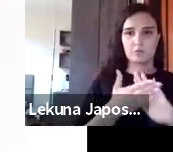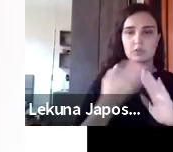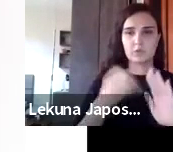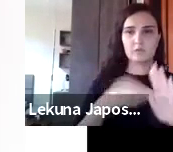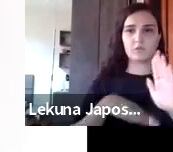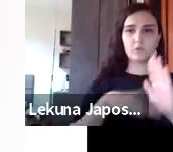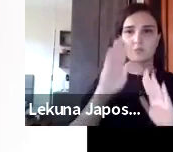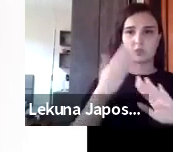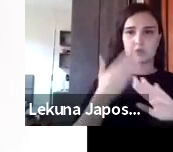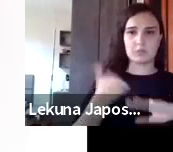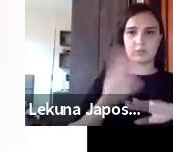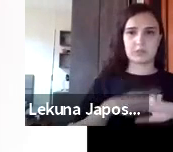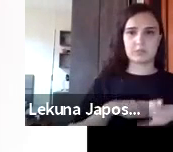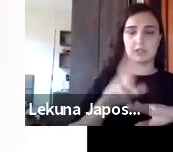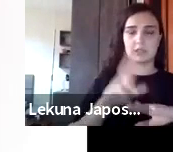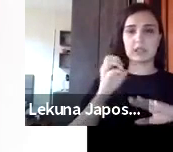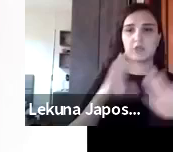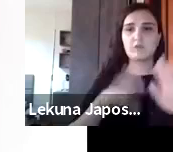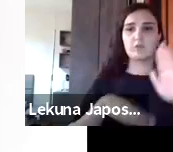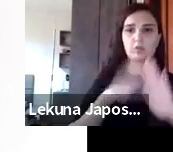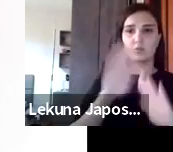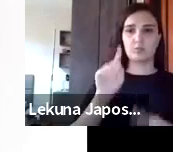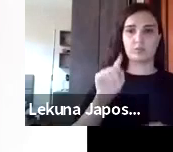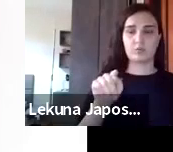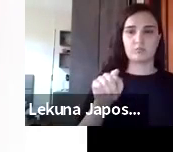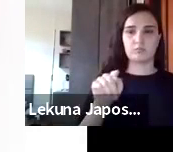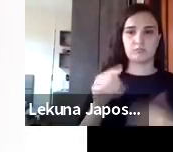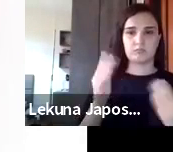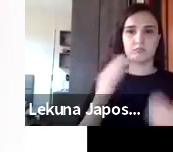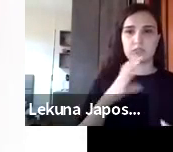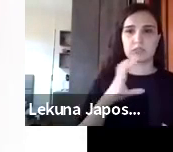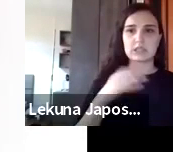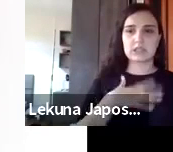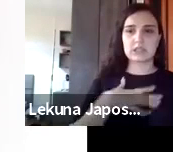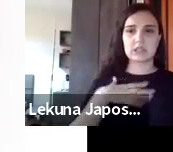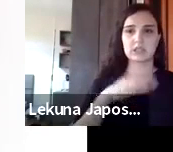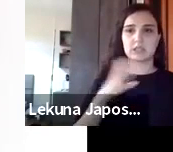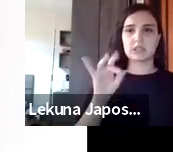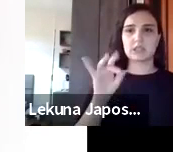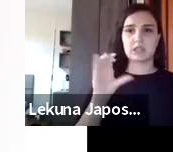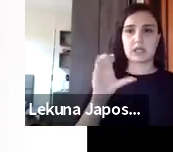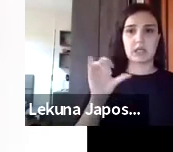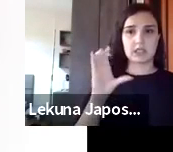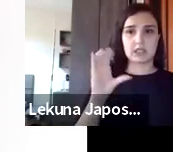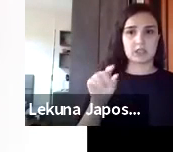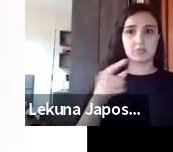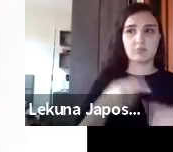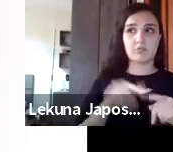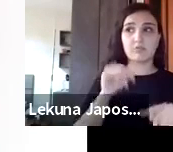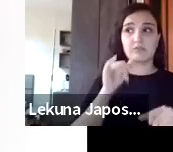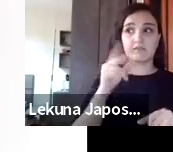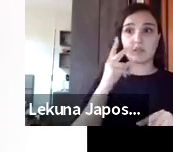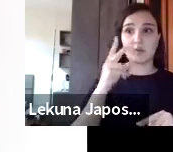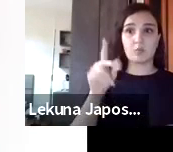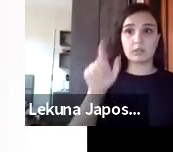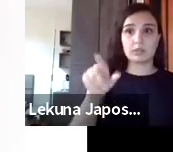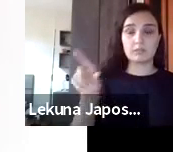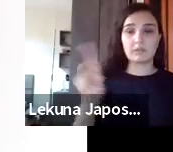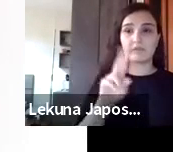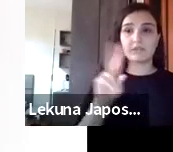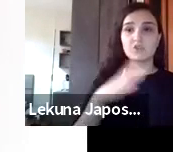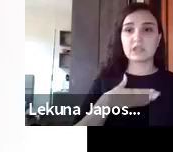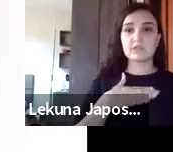უფრო გამძიმდა და კიდევ უფრო, ასე ვთქვათ, სტრეს გვის ეს, ხო, რომ ვერ ნახულობთ იმ ადამიანებს, ვინც